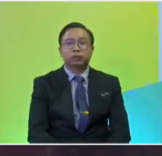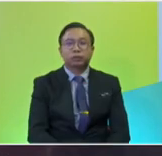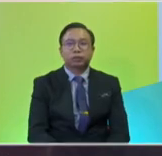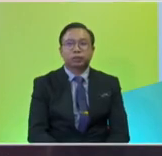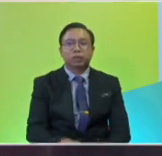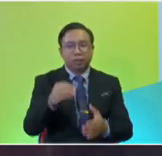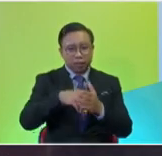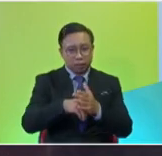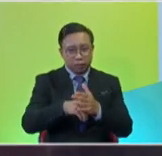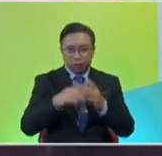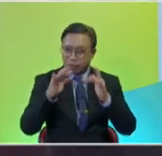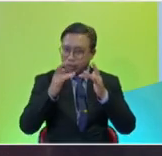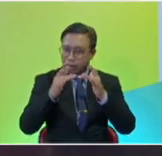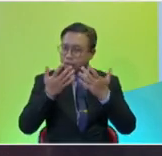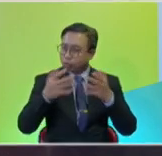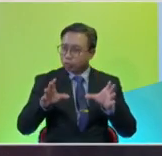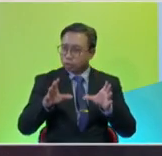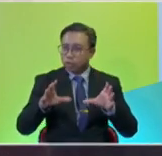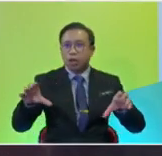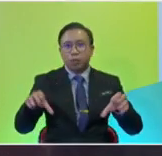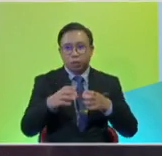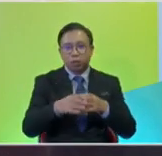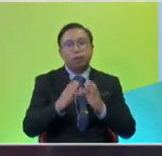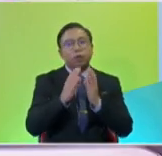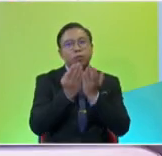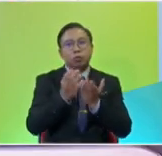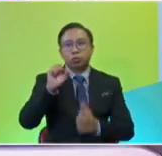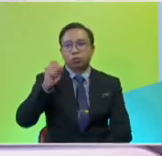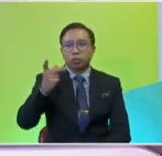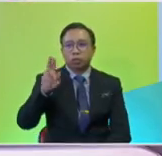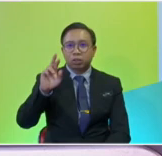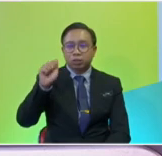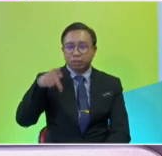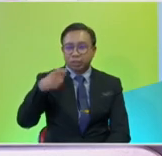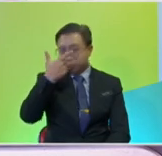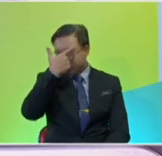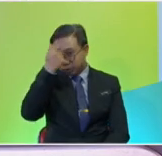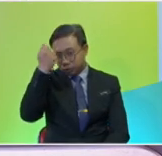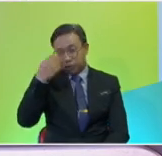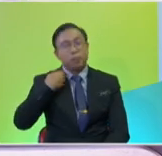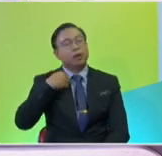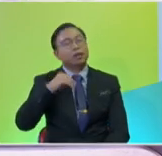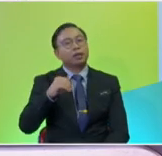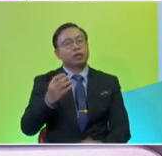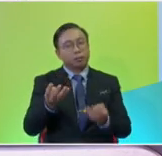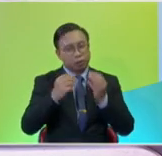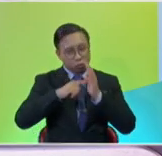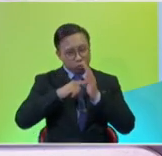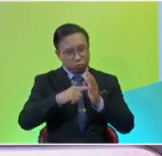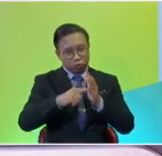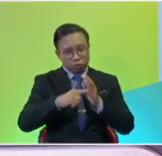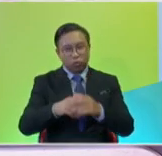di dalam kalian walaupun menghasilkan buku Scroll gerhana mereka nak Tunjukkan